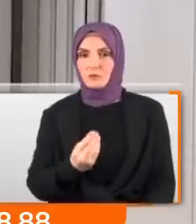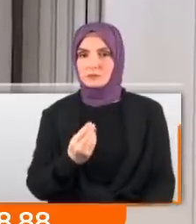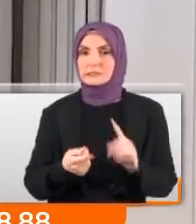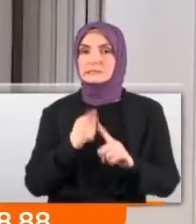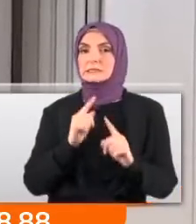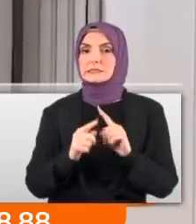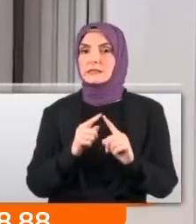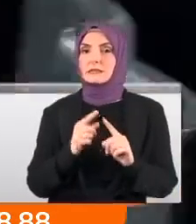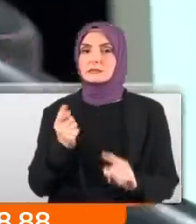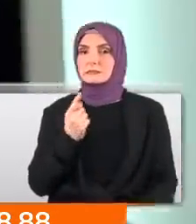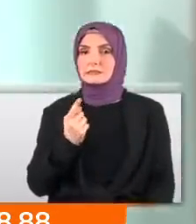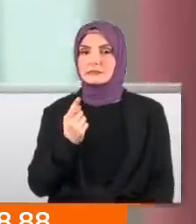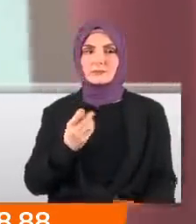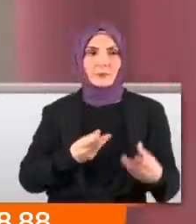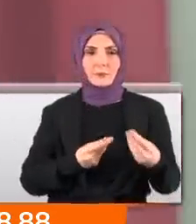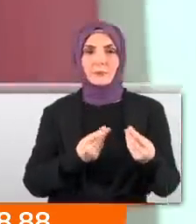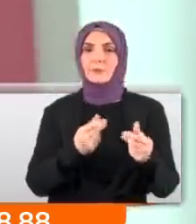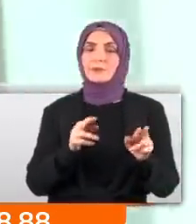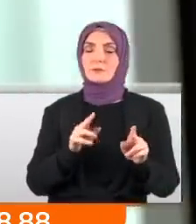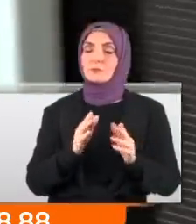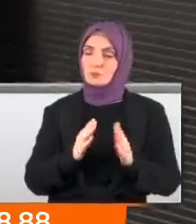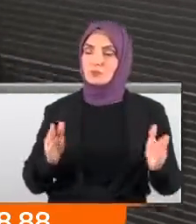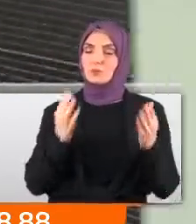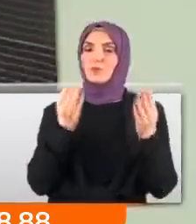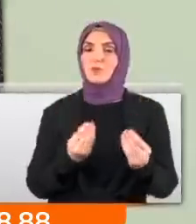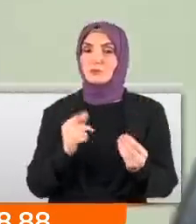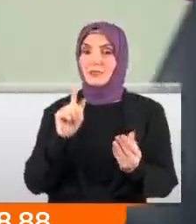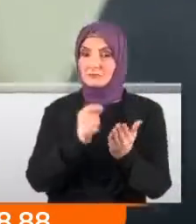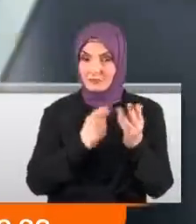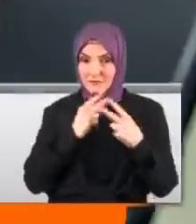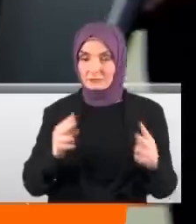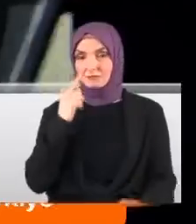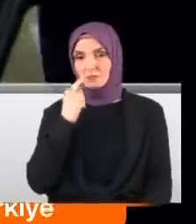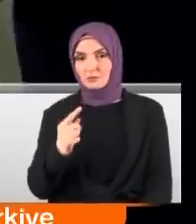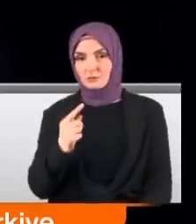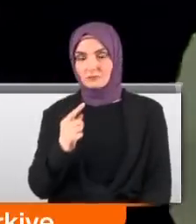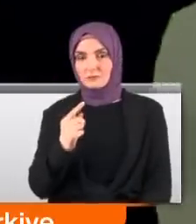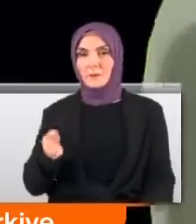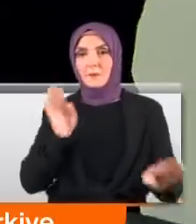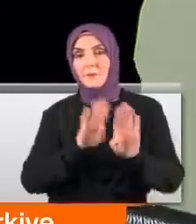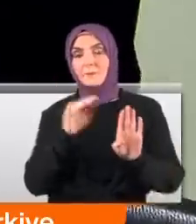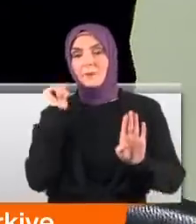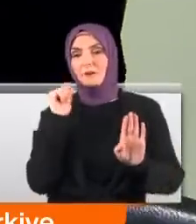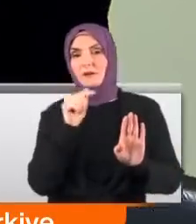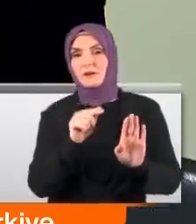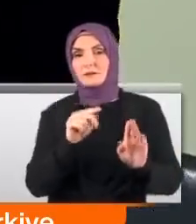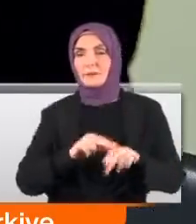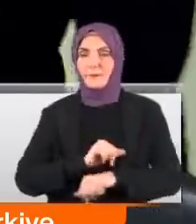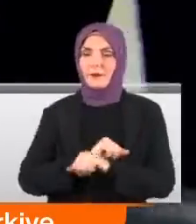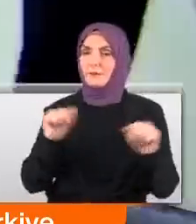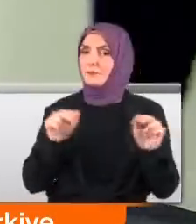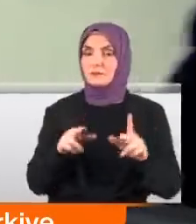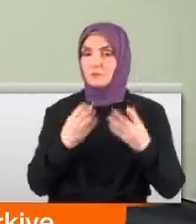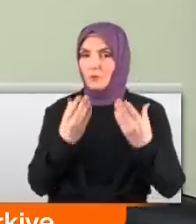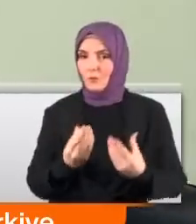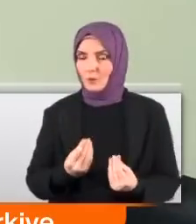katliama olacak Cumhuriyet Halk Partisi'nde. Liste hazırlanırken CHP'de kapalı kapılar arkasında kıyamet koptu. CHP'nin cumartesi